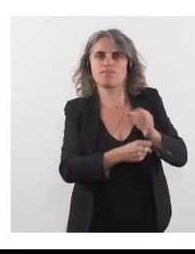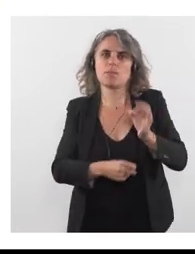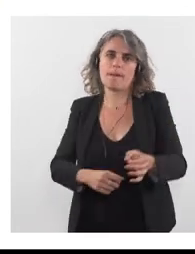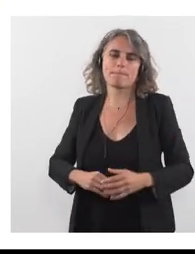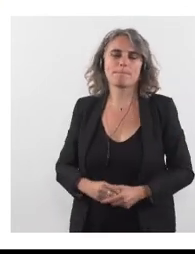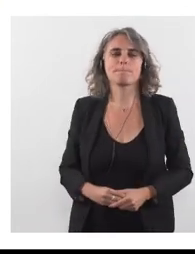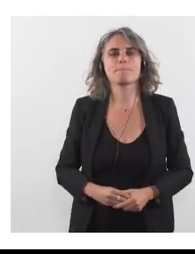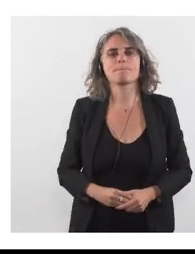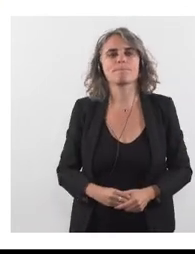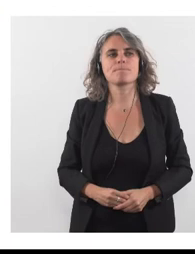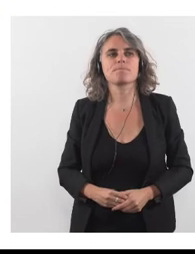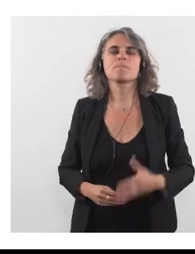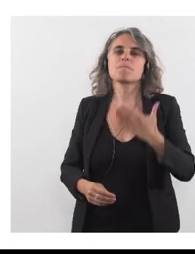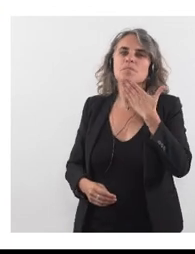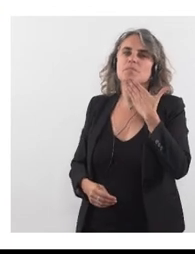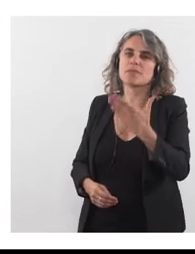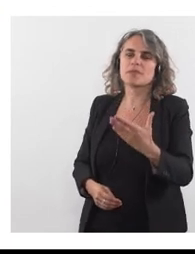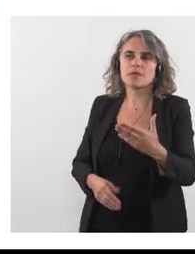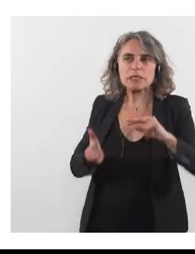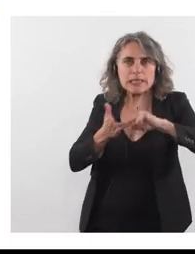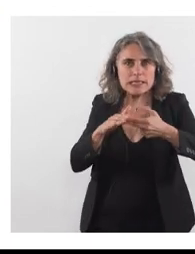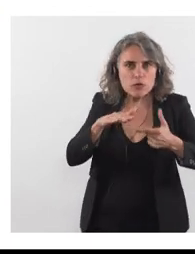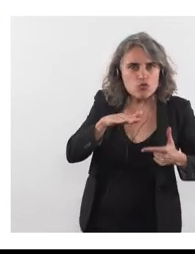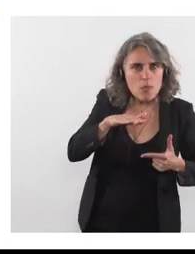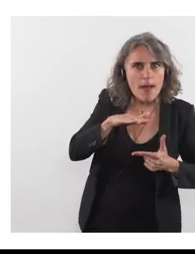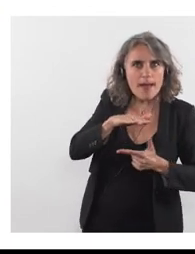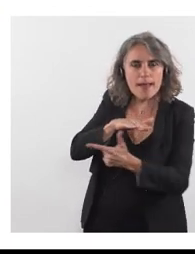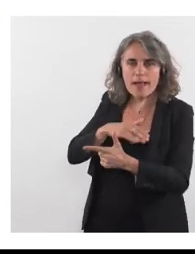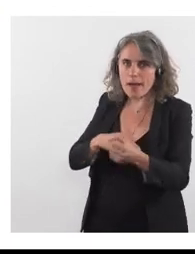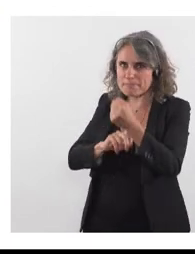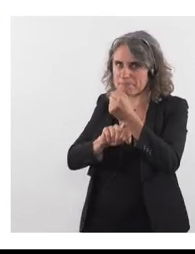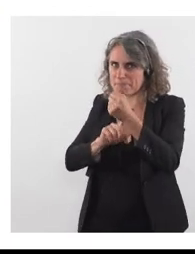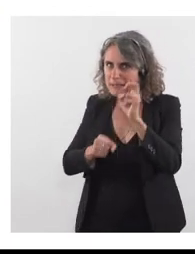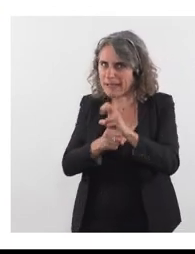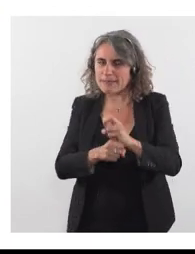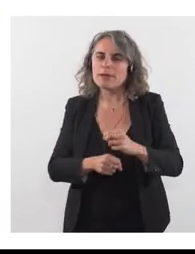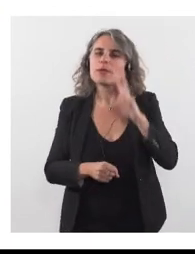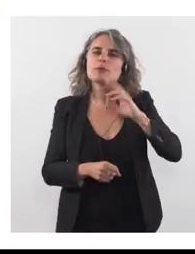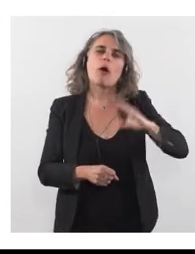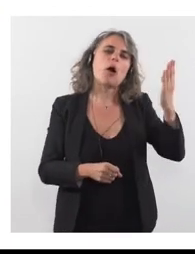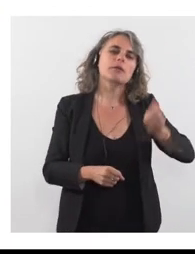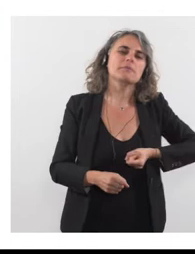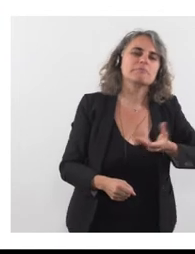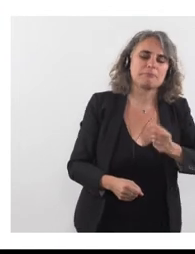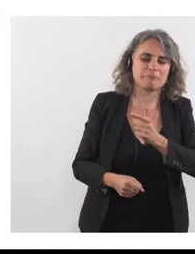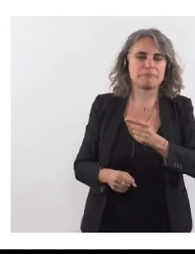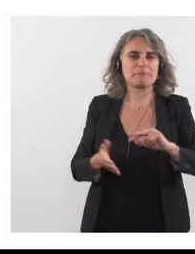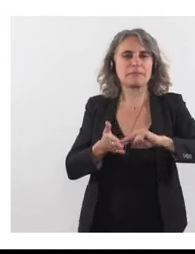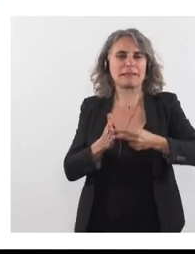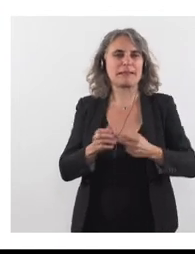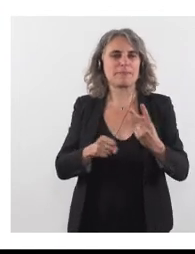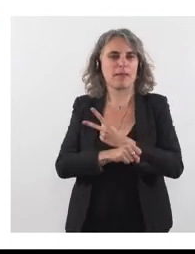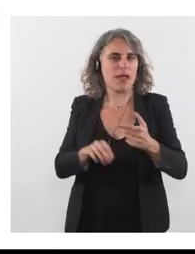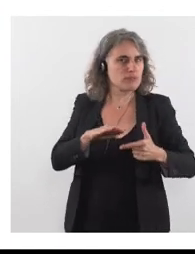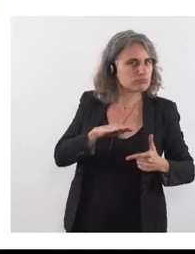du sous-marin, je vais retenir cette expression, j'utilise en général une autre expression, mais c'est effectivement une technique qui peut